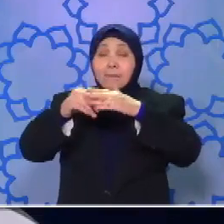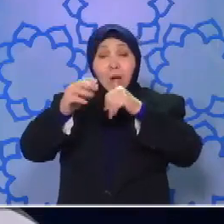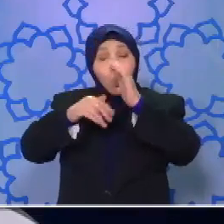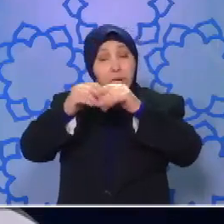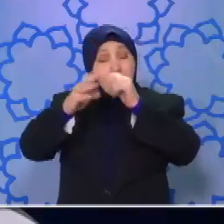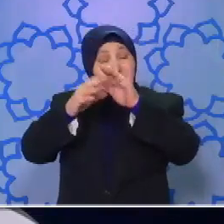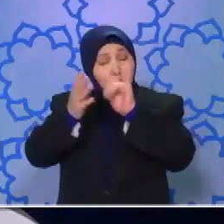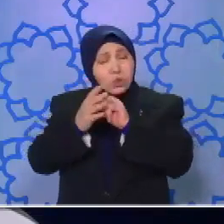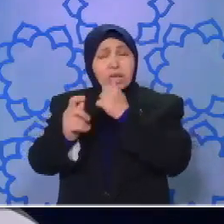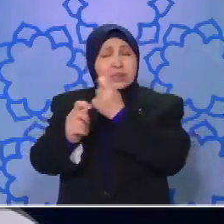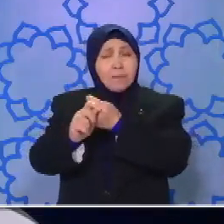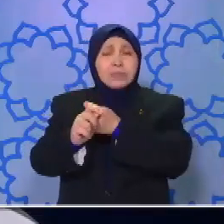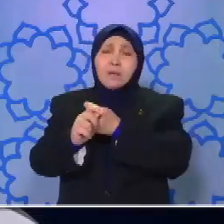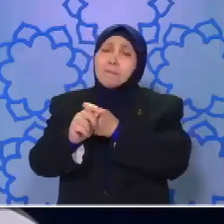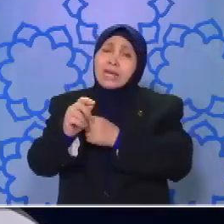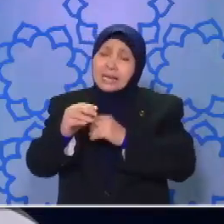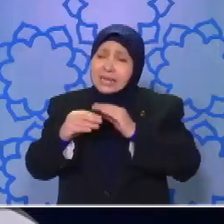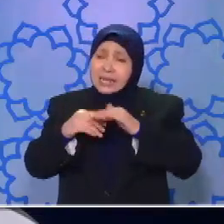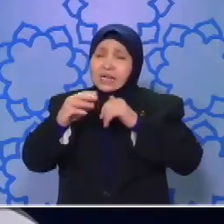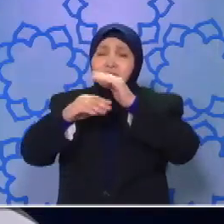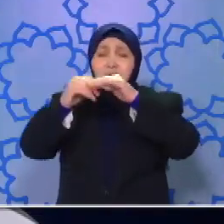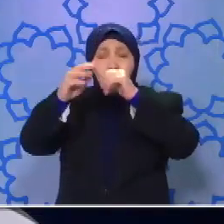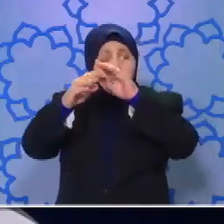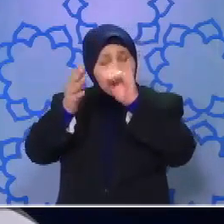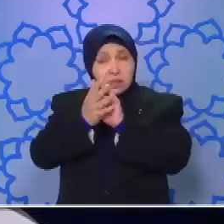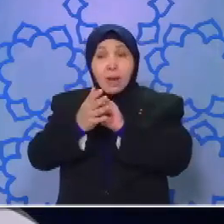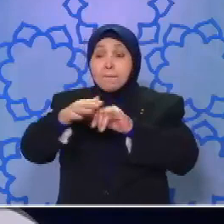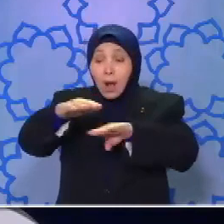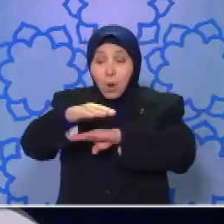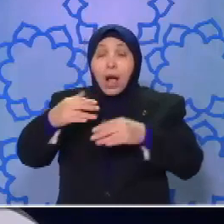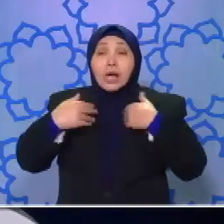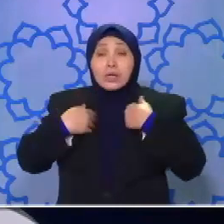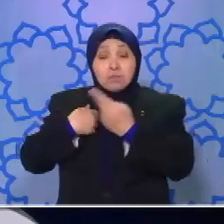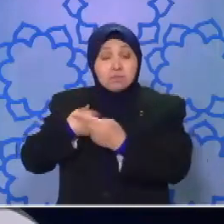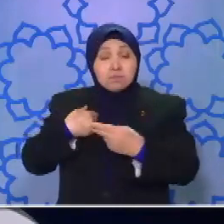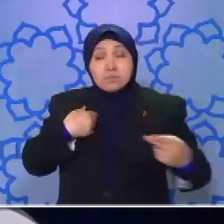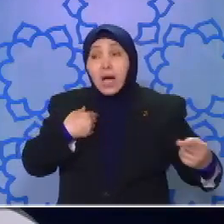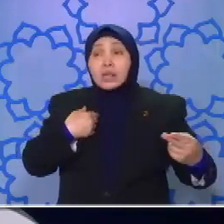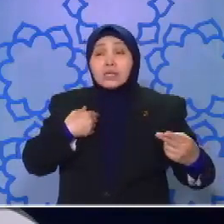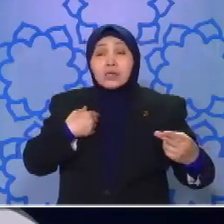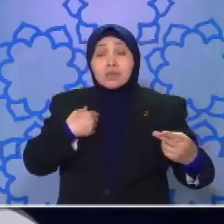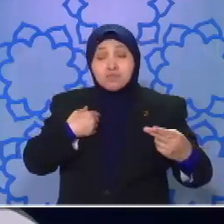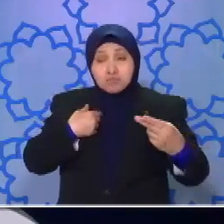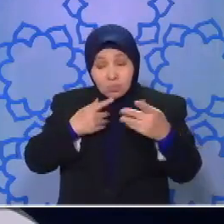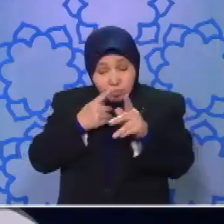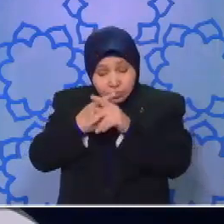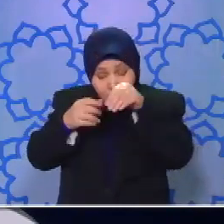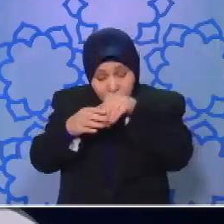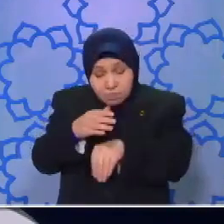bangunan itu diceritakan dalam ayat ini, ayat 82, bawahnya ada harta karun. Bukan harta karun lah, harta